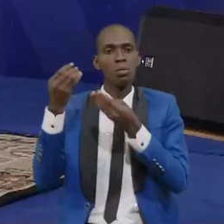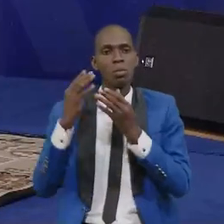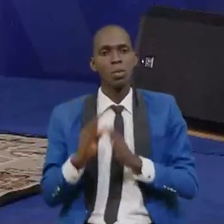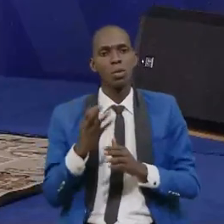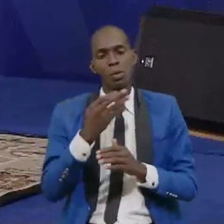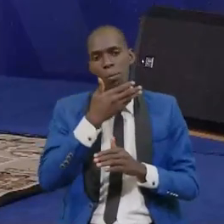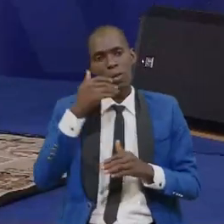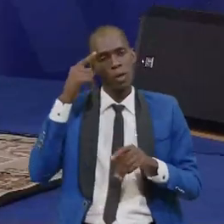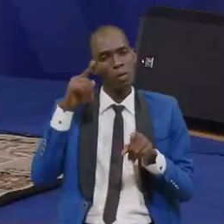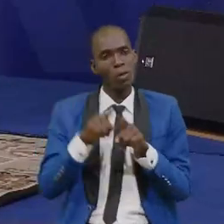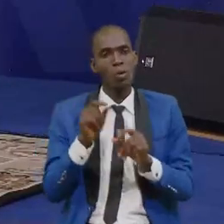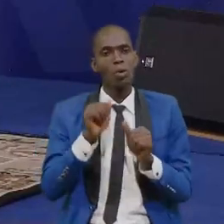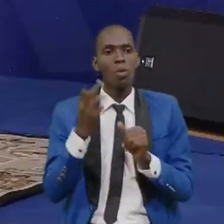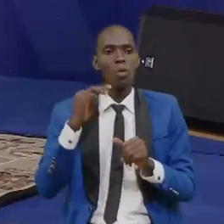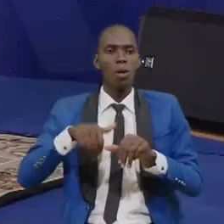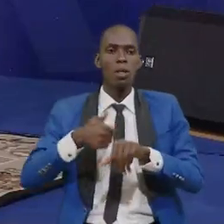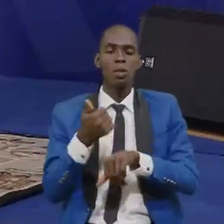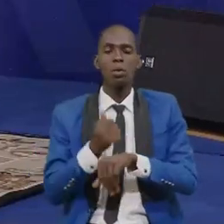promesses.